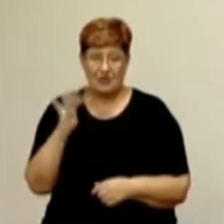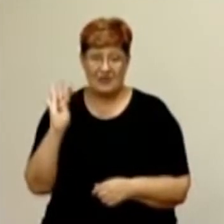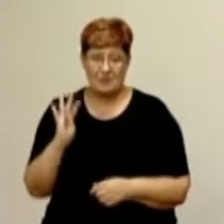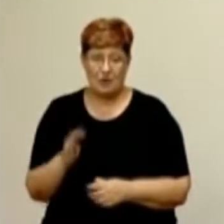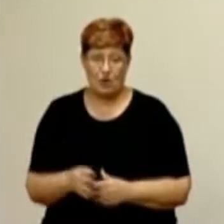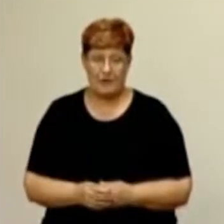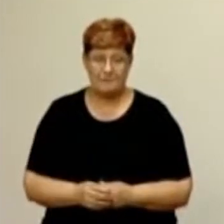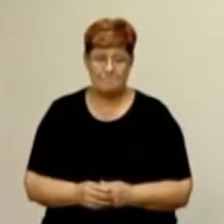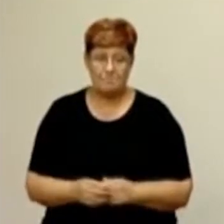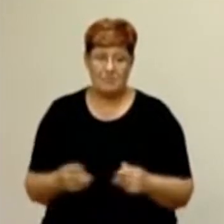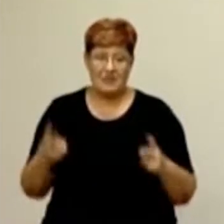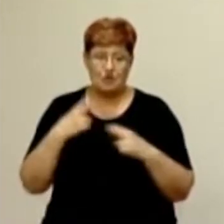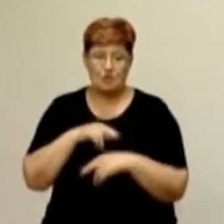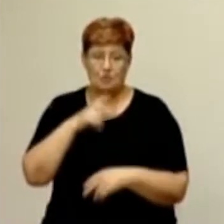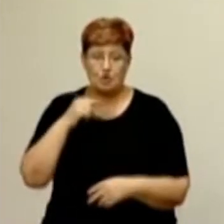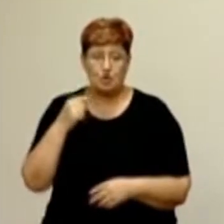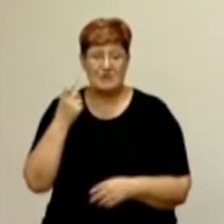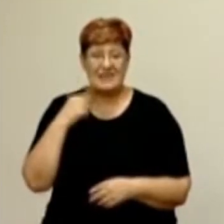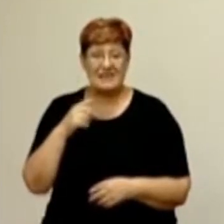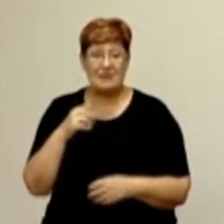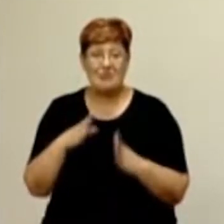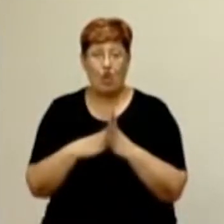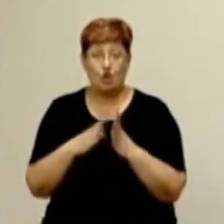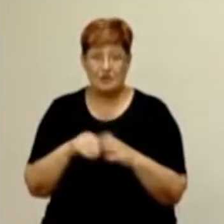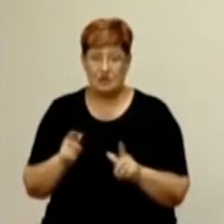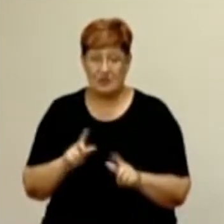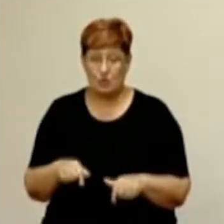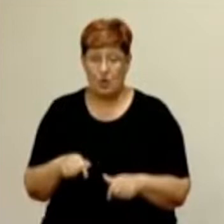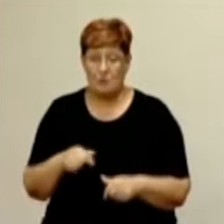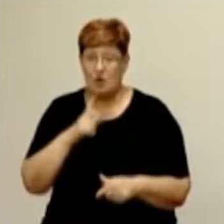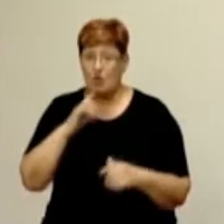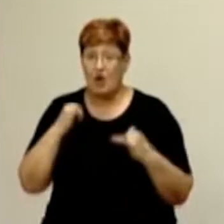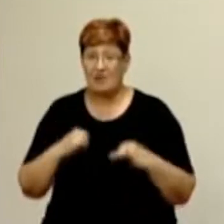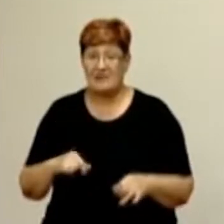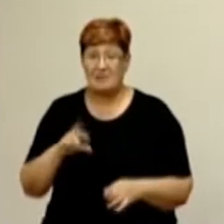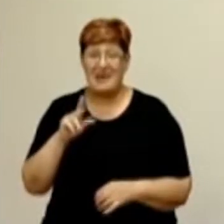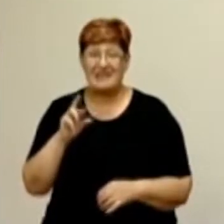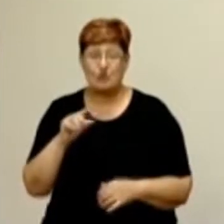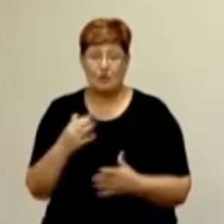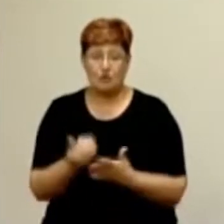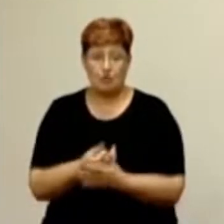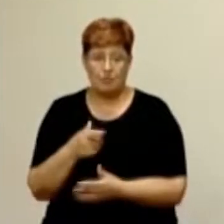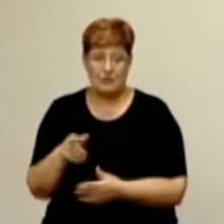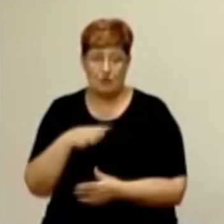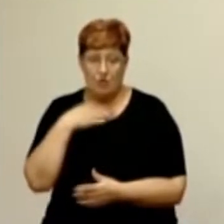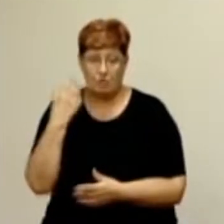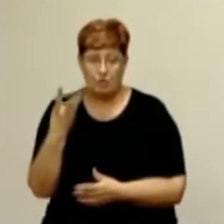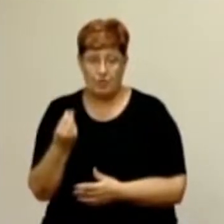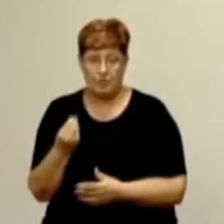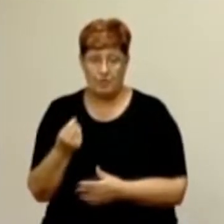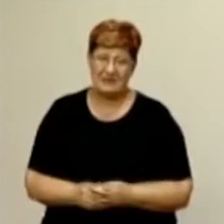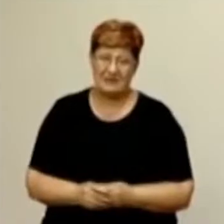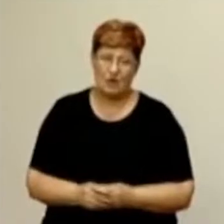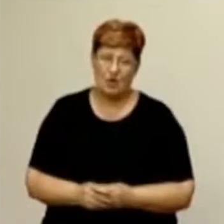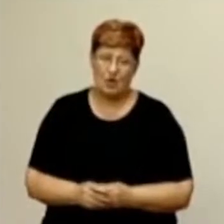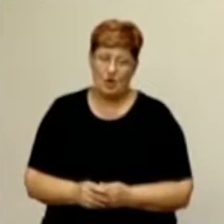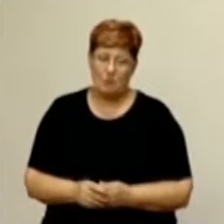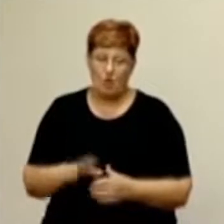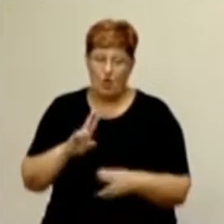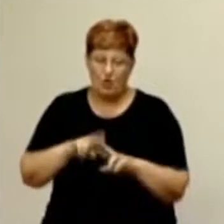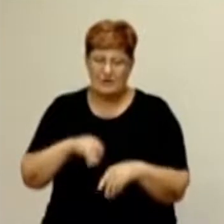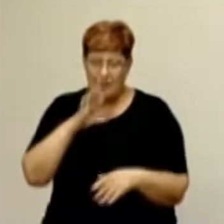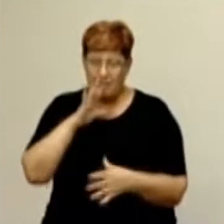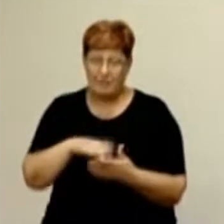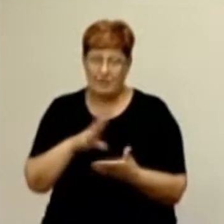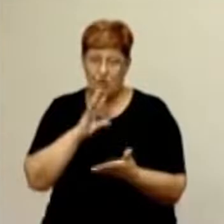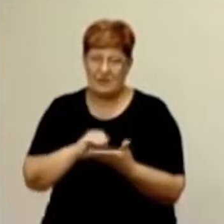dinara. Žao mi je što sekretarka Milošević nije tu da je pitam koje kvalifikacije ima Ristovski da dobija silne milione iz budžeta.